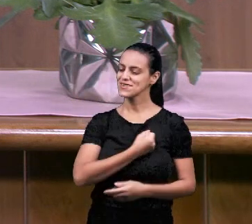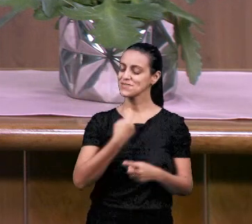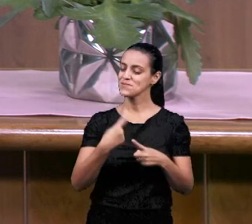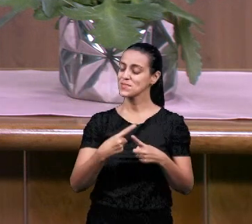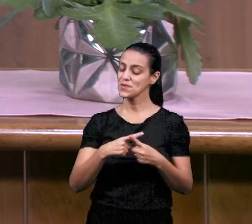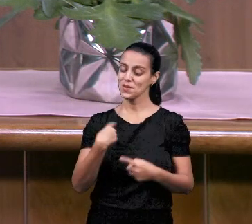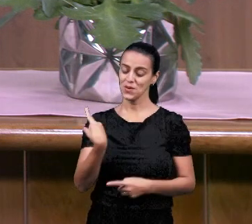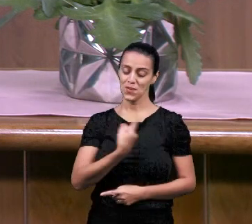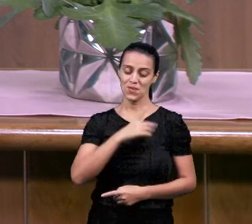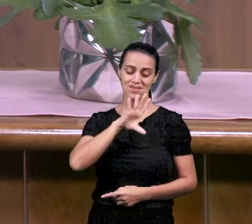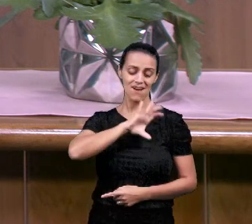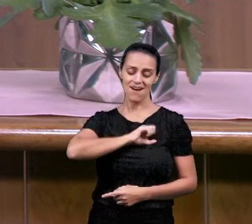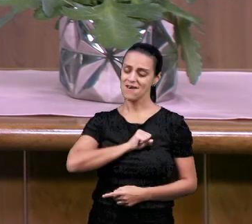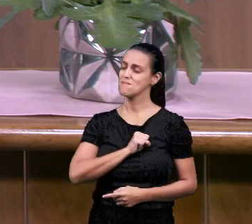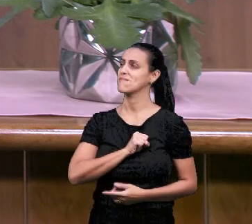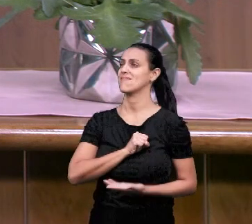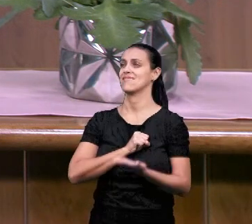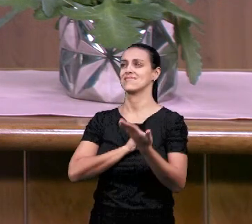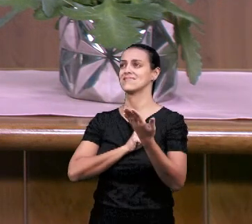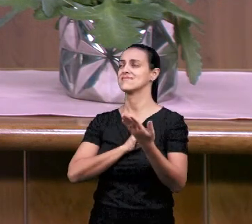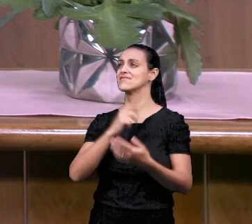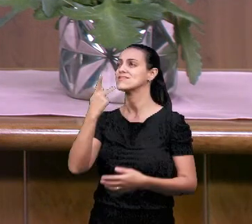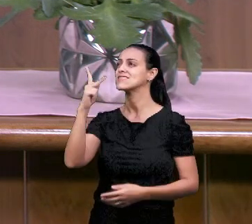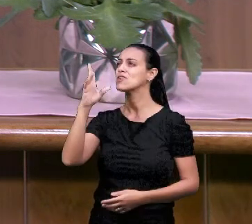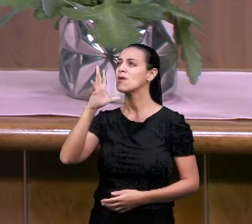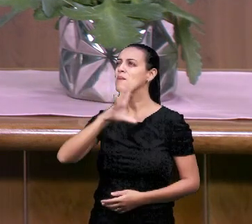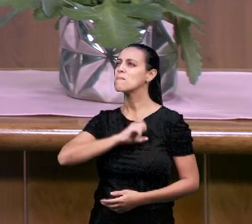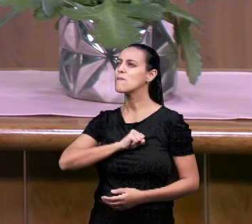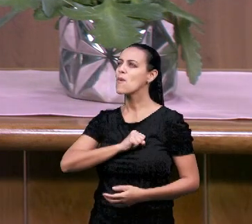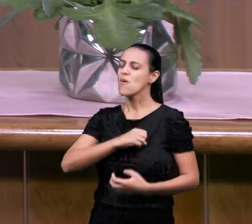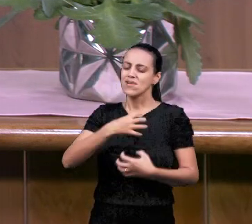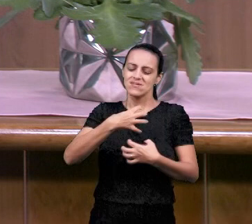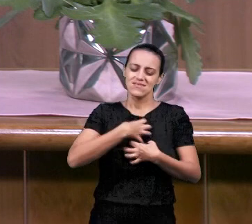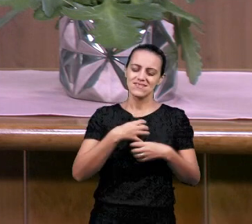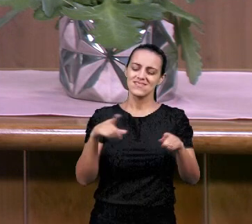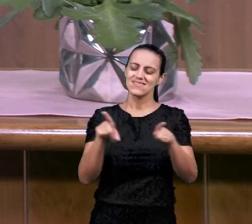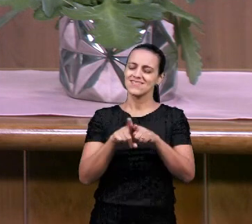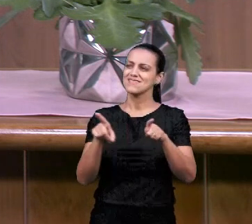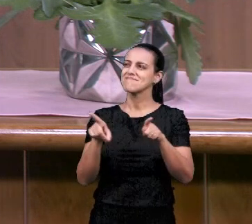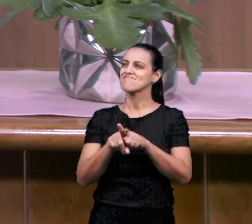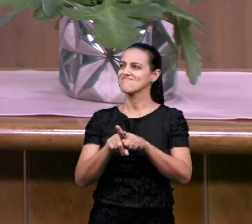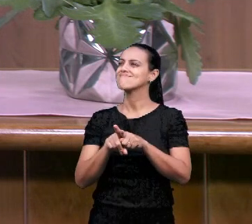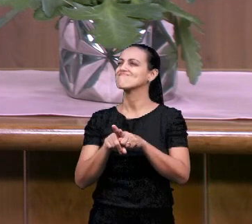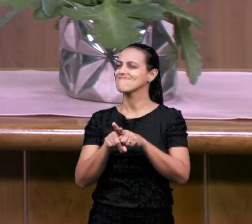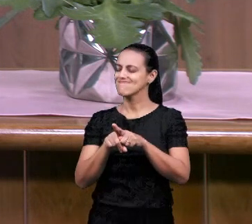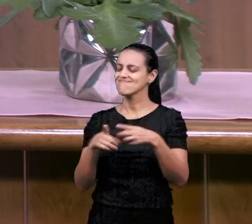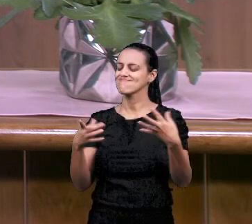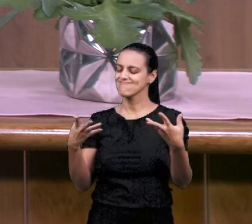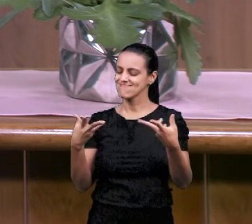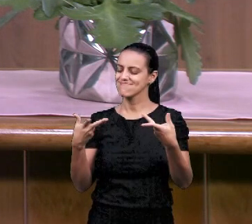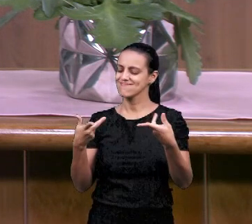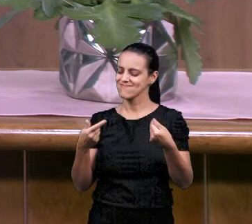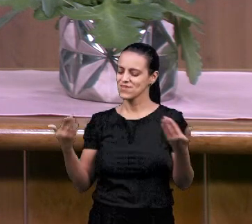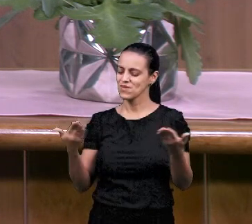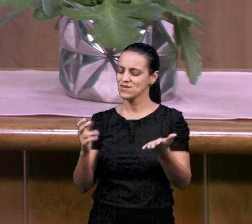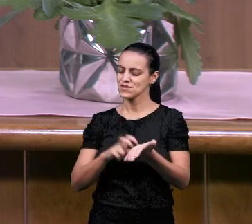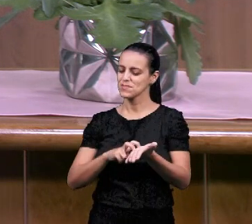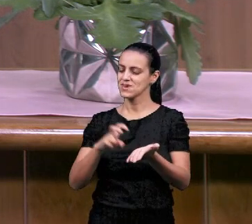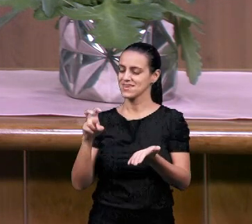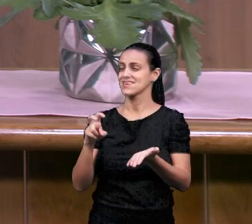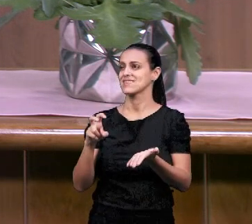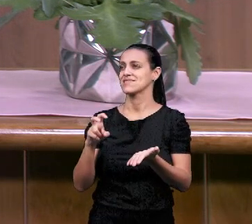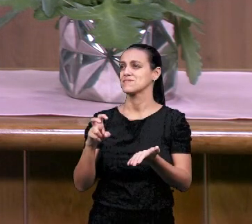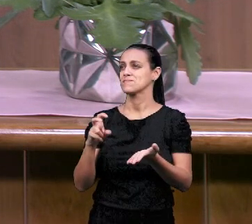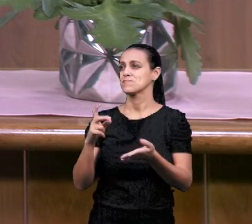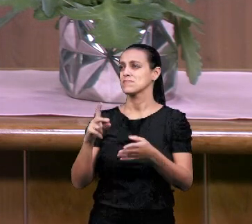t'aime et ton amour pour ton Église se fait sentir de manière merveilleuse ce matin. Seigneur,